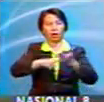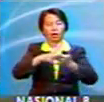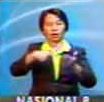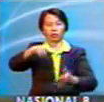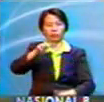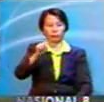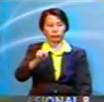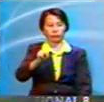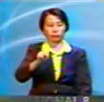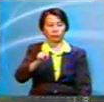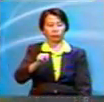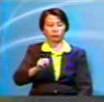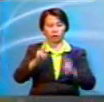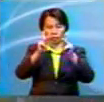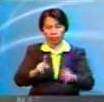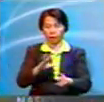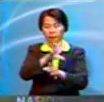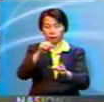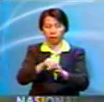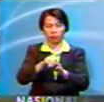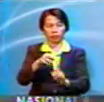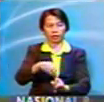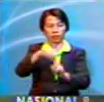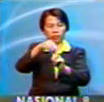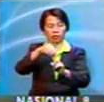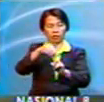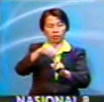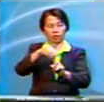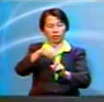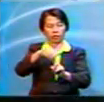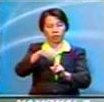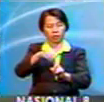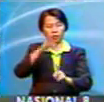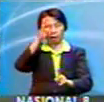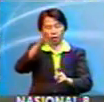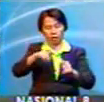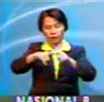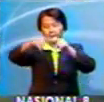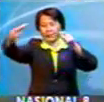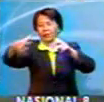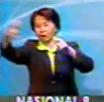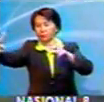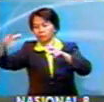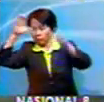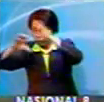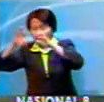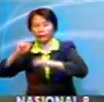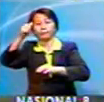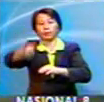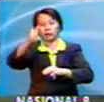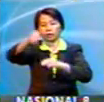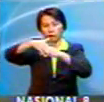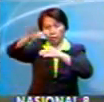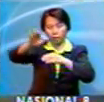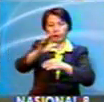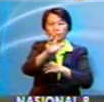pihak pihak terlibat khususnya pasukan ICR akan melemparkan pencarian itu melebihi